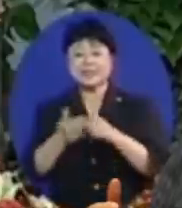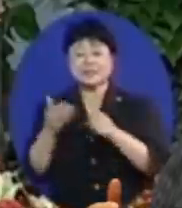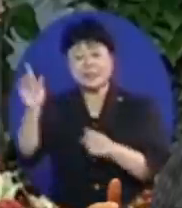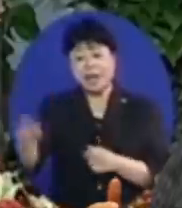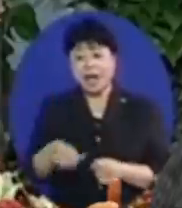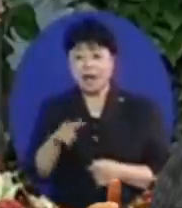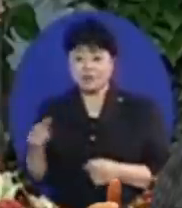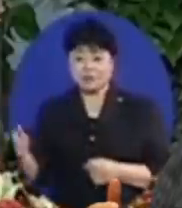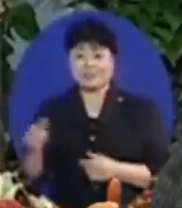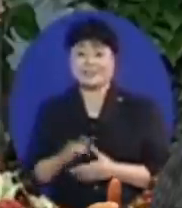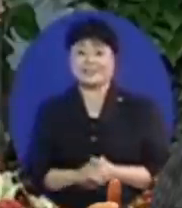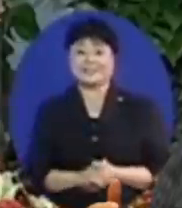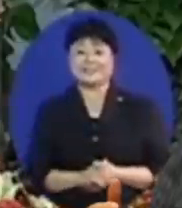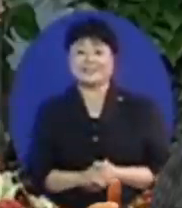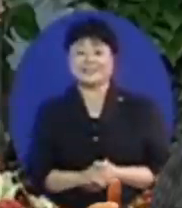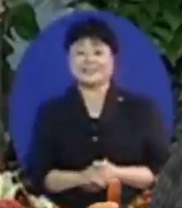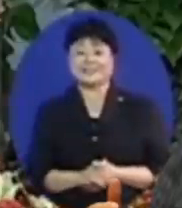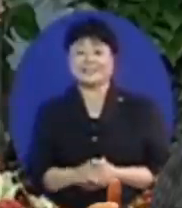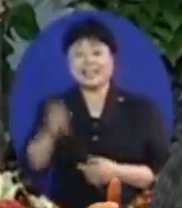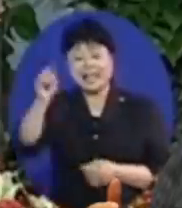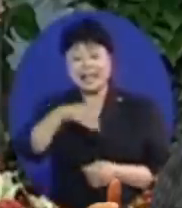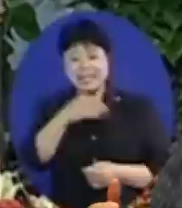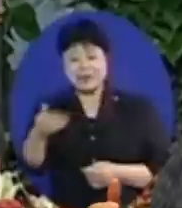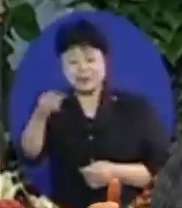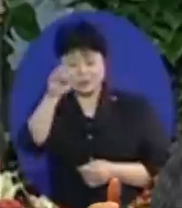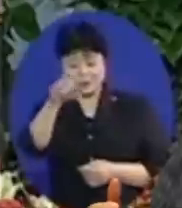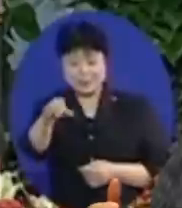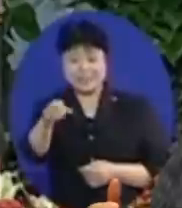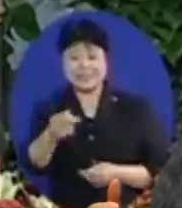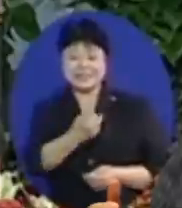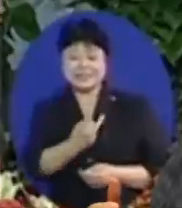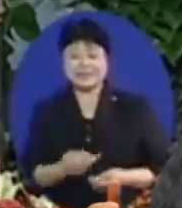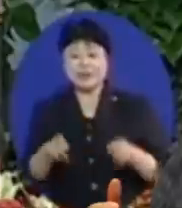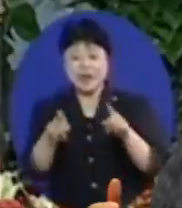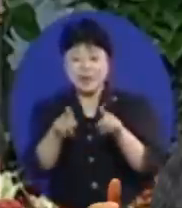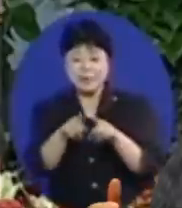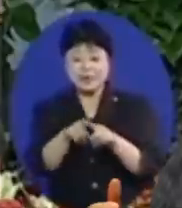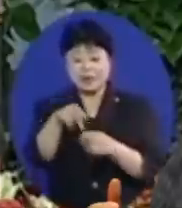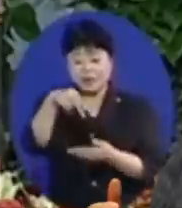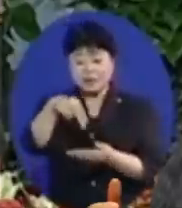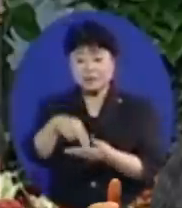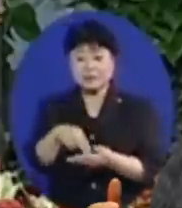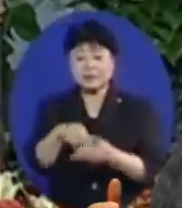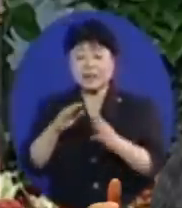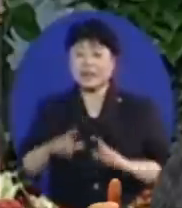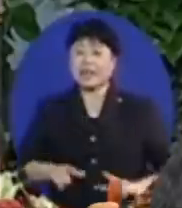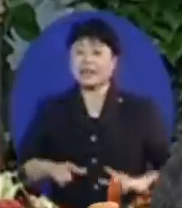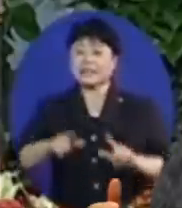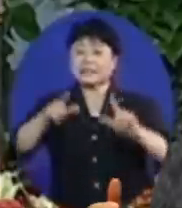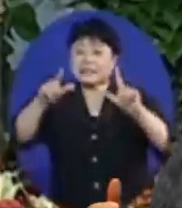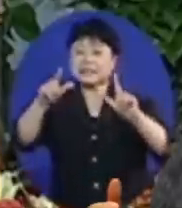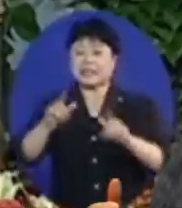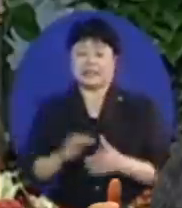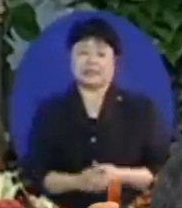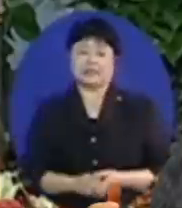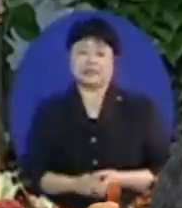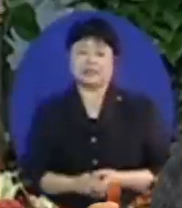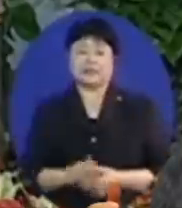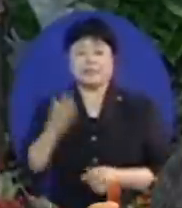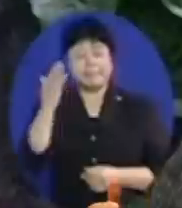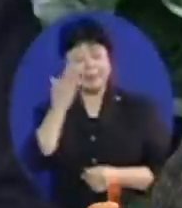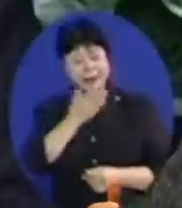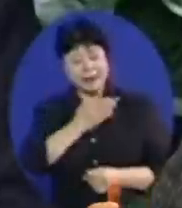하루는 갈릴리 호수가에 제자들과 함께 섰는데 날씨가 푸르고